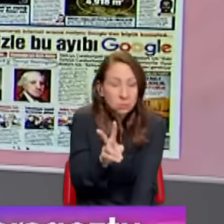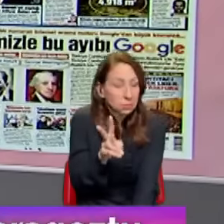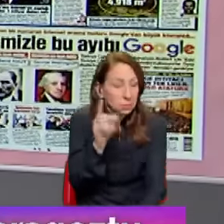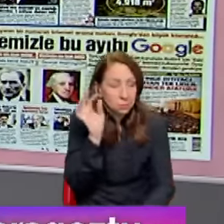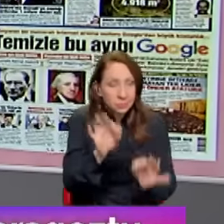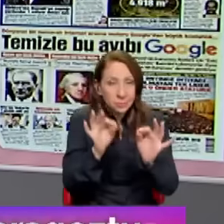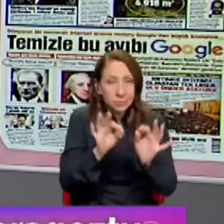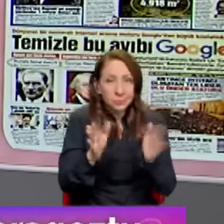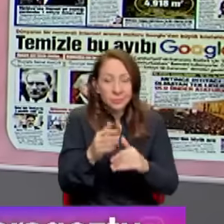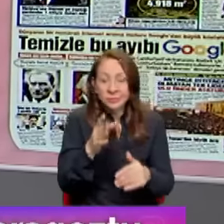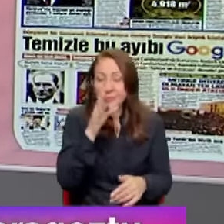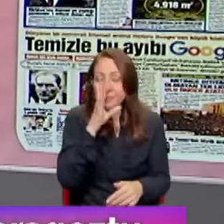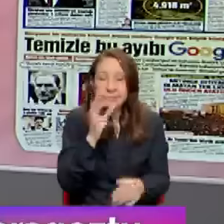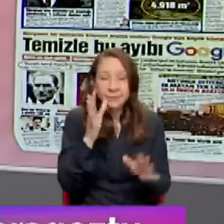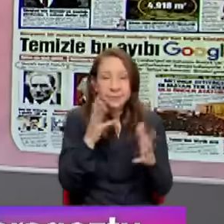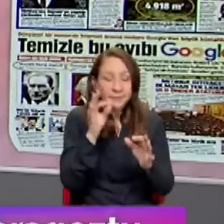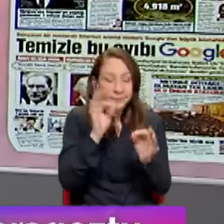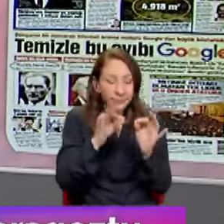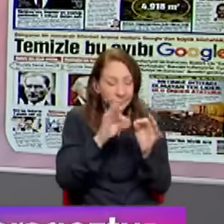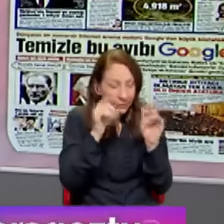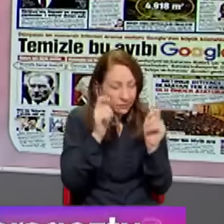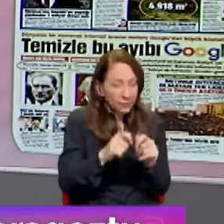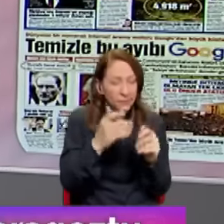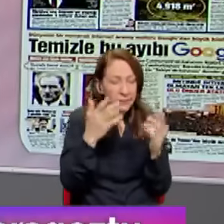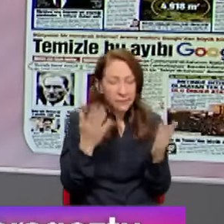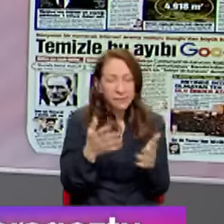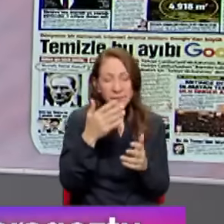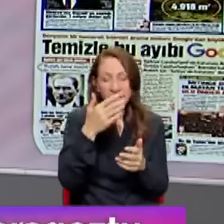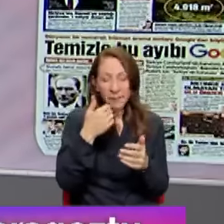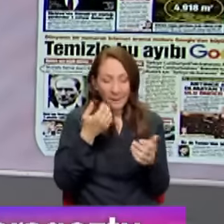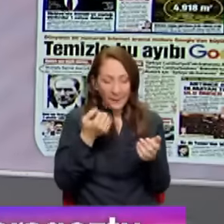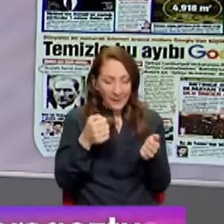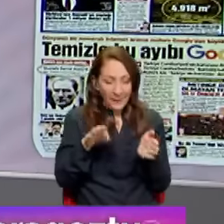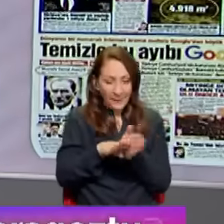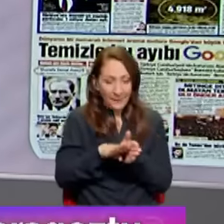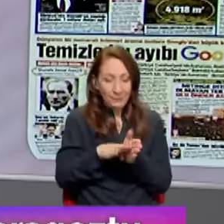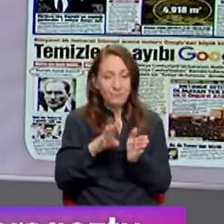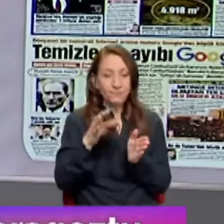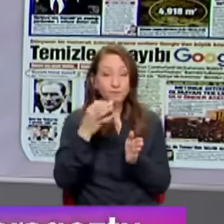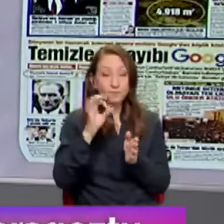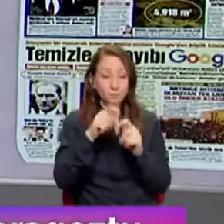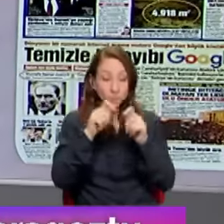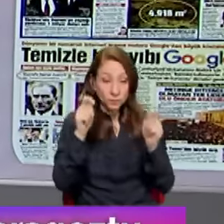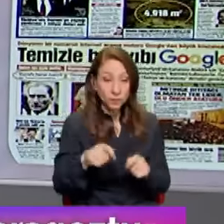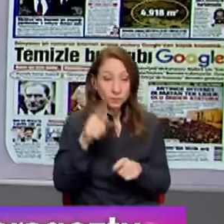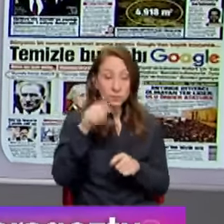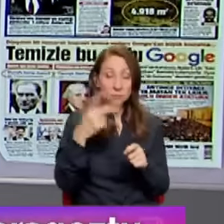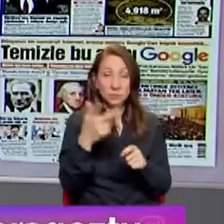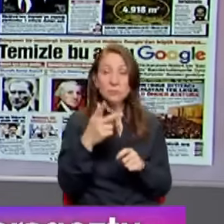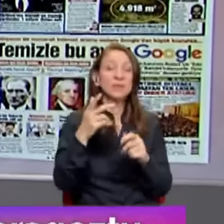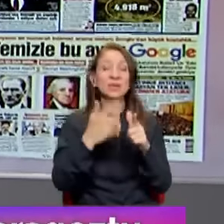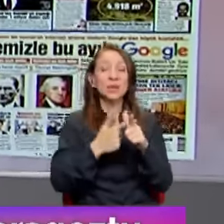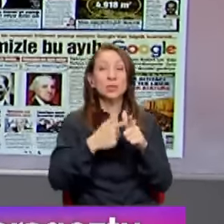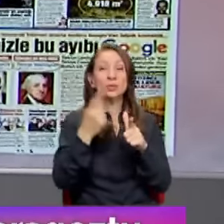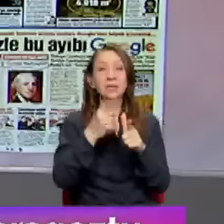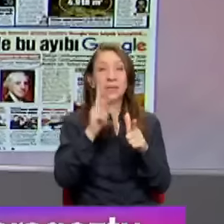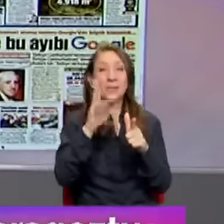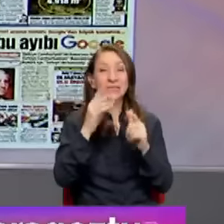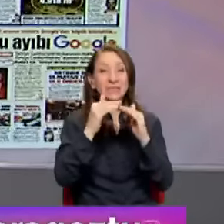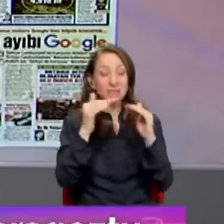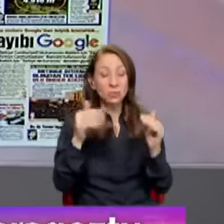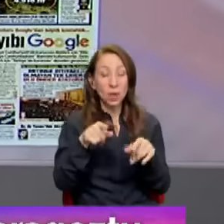tasarruf paketi kim acaba tasarruf ediyor işte altında rekor yeni vergiler yolda kirada % 25 sınırlaması